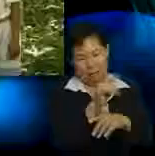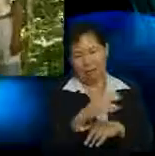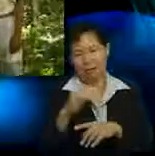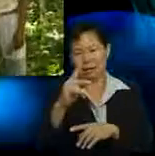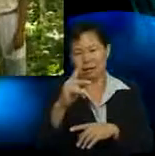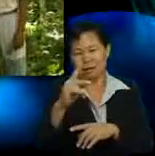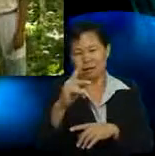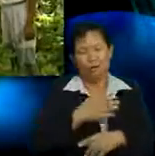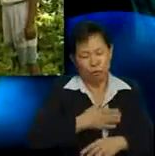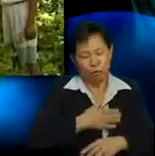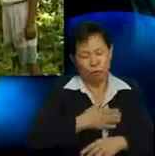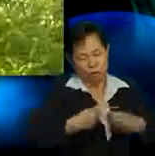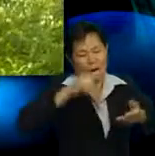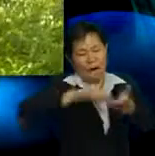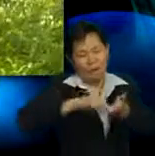Tolong pulangkan ayam tu.